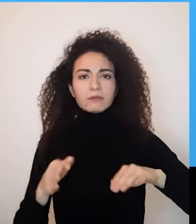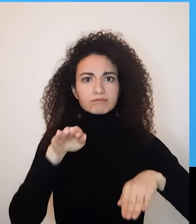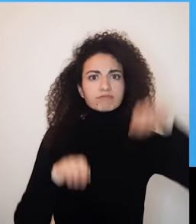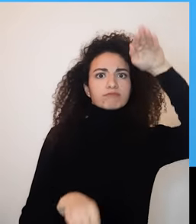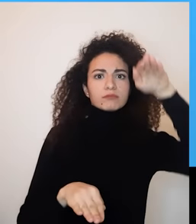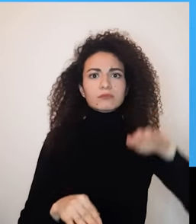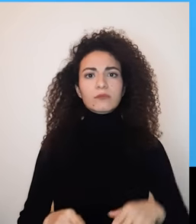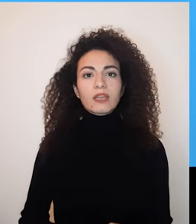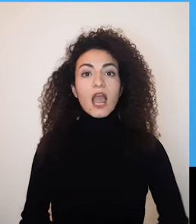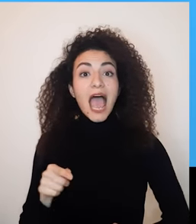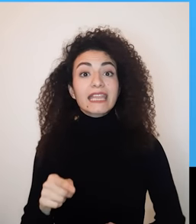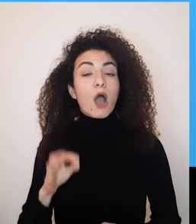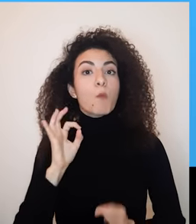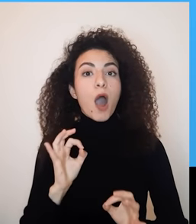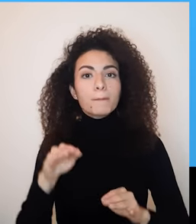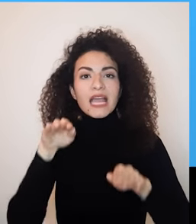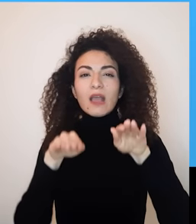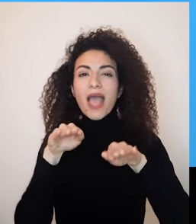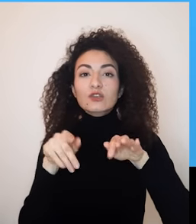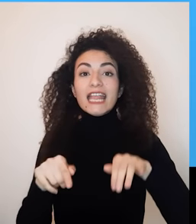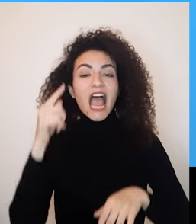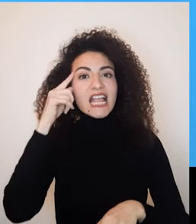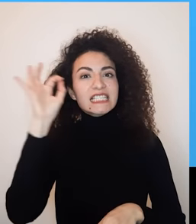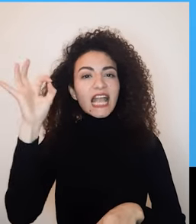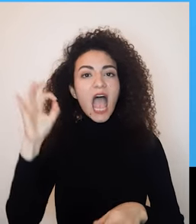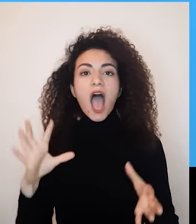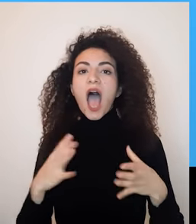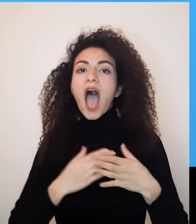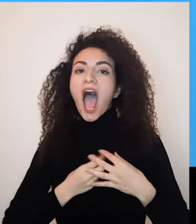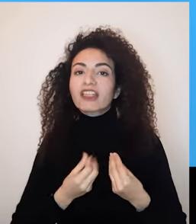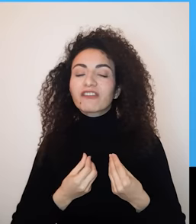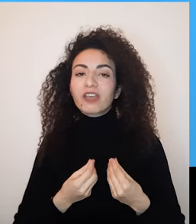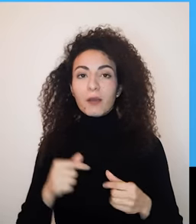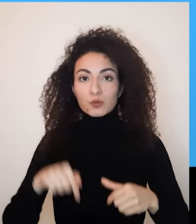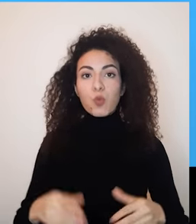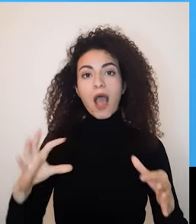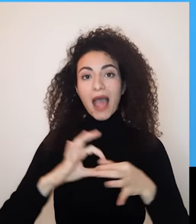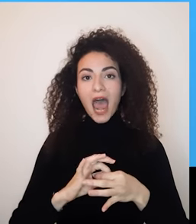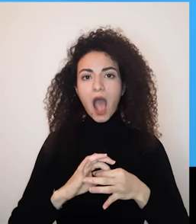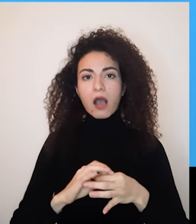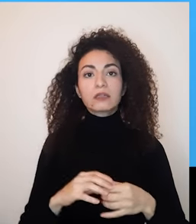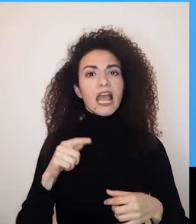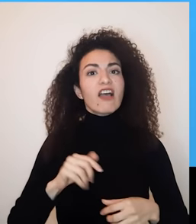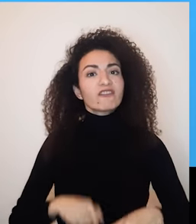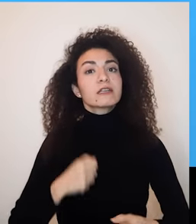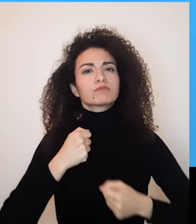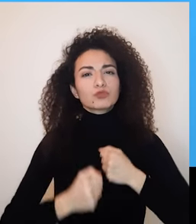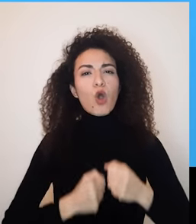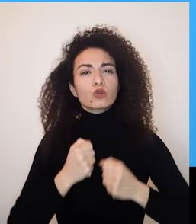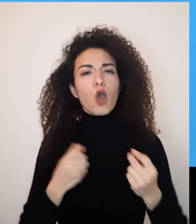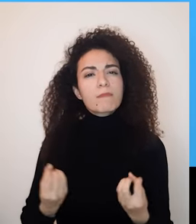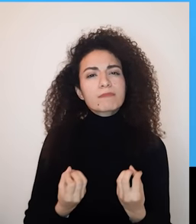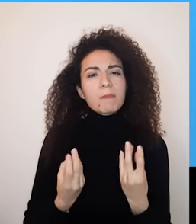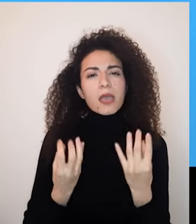ترجمة فعالية ومثمرة للذكاء العاطفي بالعلاقة لذي، وهذا خبر إيجابي، يمكن العمل دائماً على تنميته